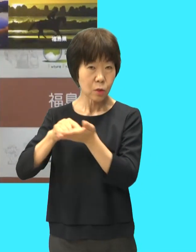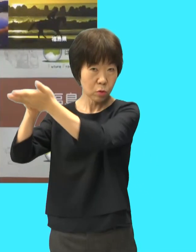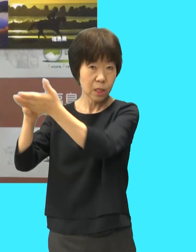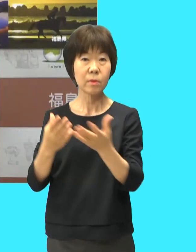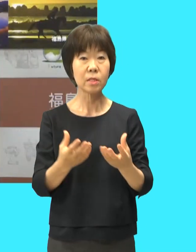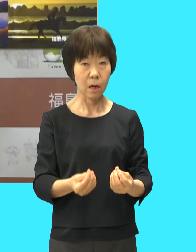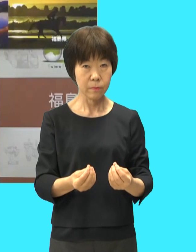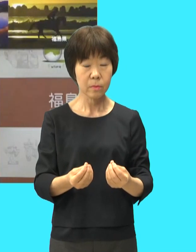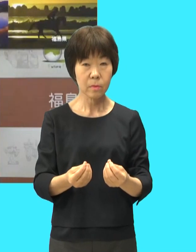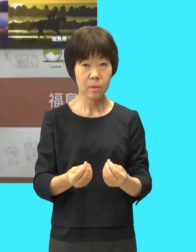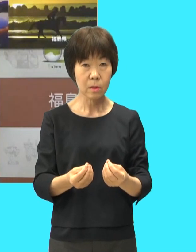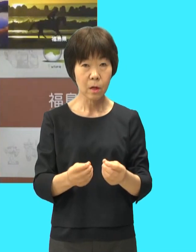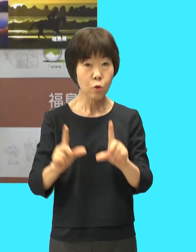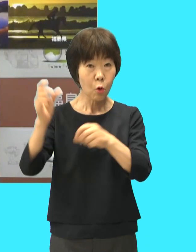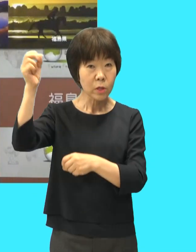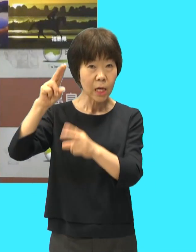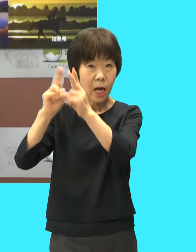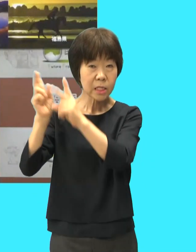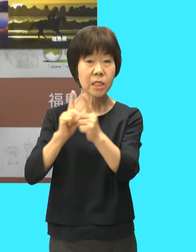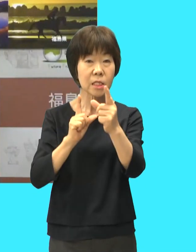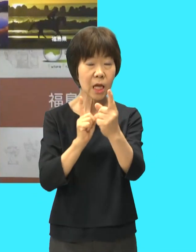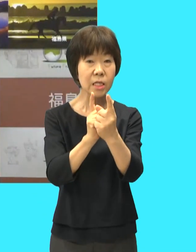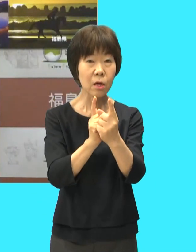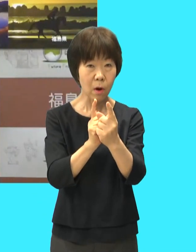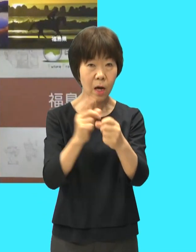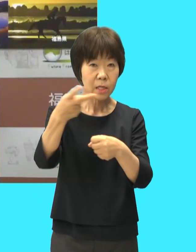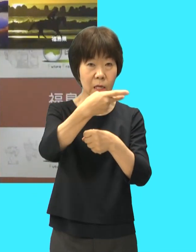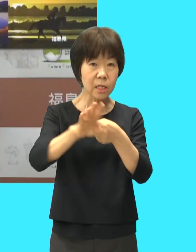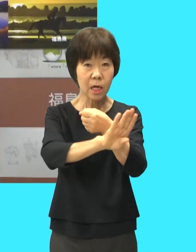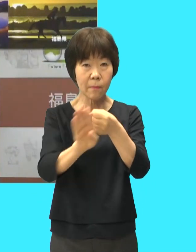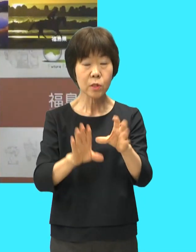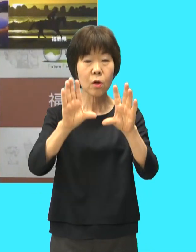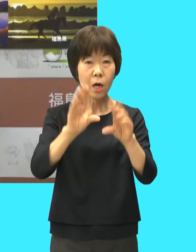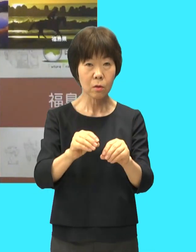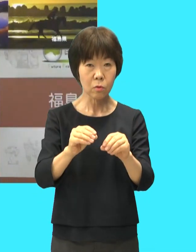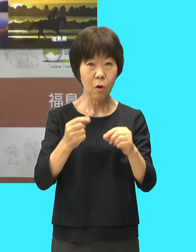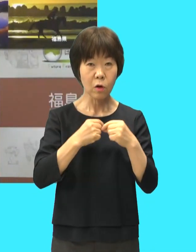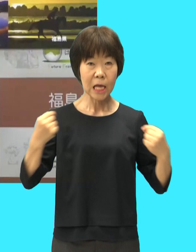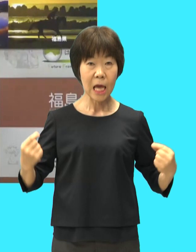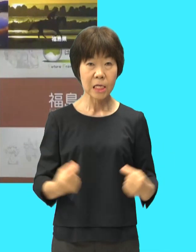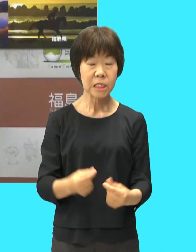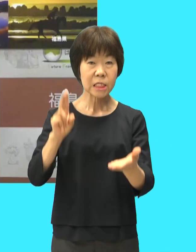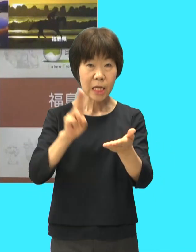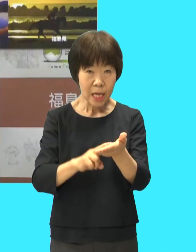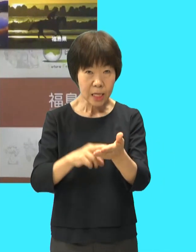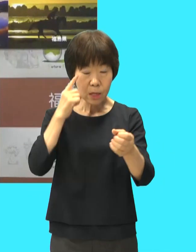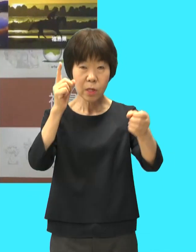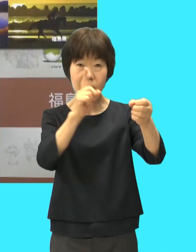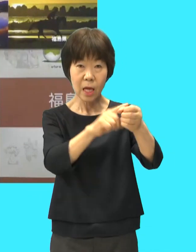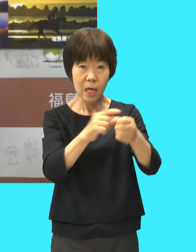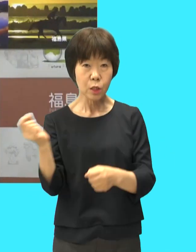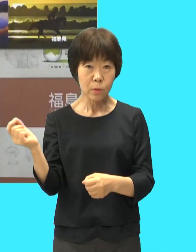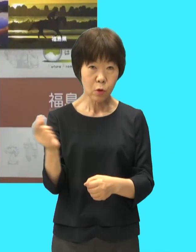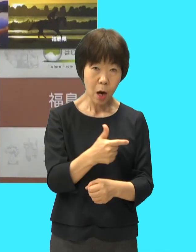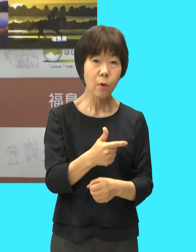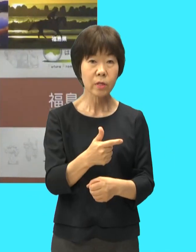ますまた東京電力に対しては第2原発の廃炉の正式決定に向けてスピード